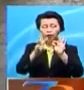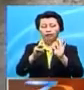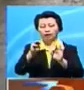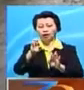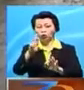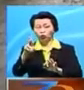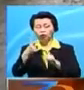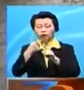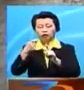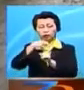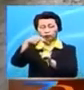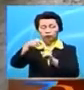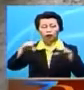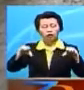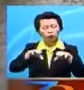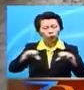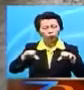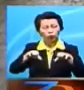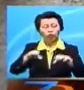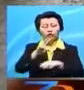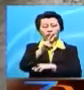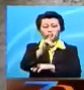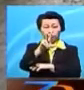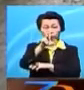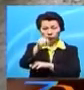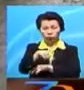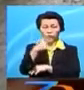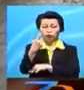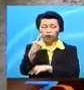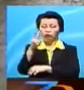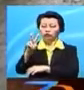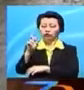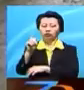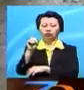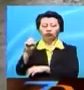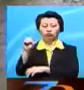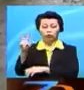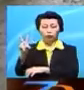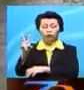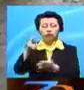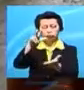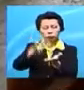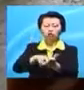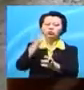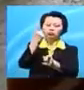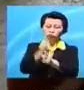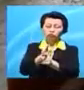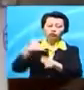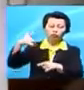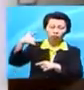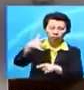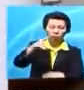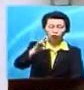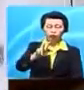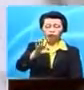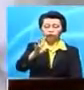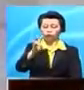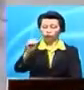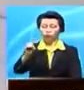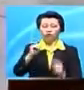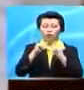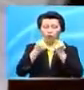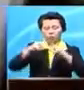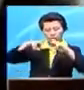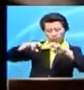MRO dari tarikh pembuatan 23 Januari 2002 yang mengesahkan ia milik MH370.